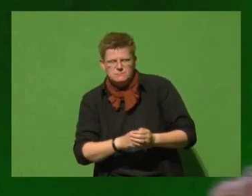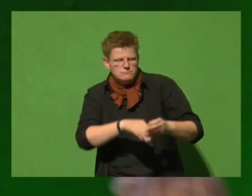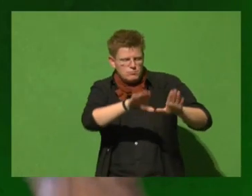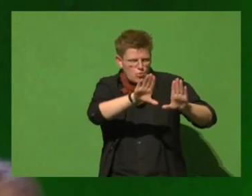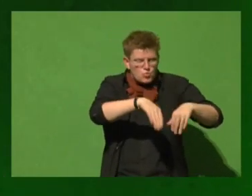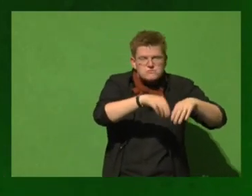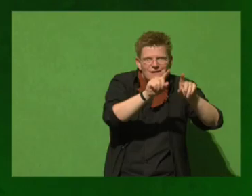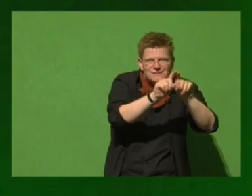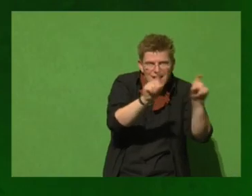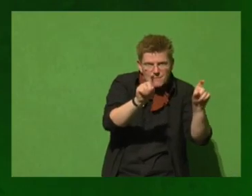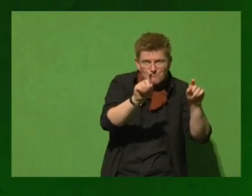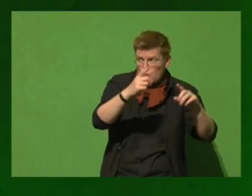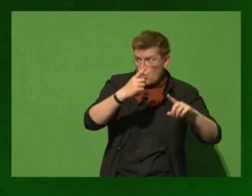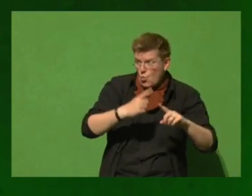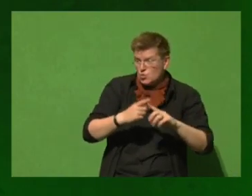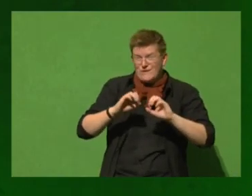Geheimdiensten auf